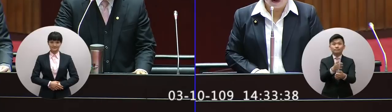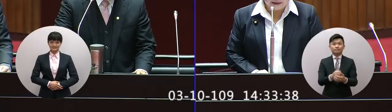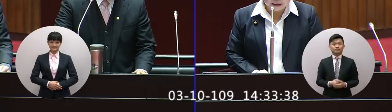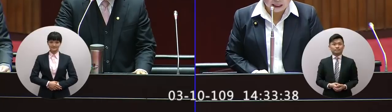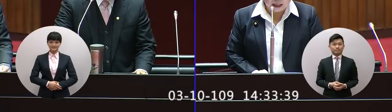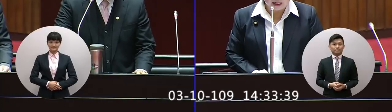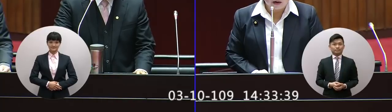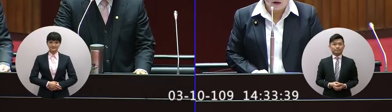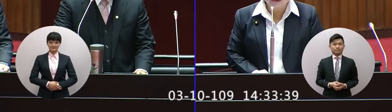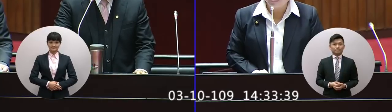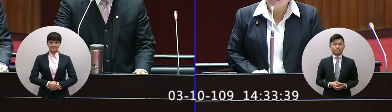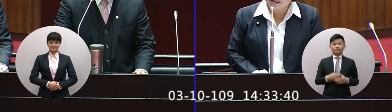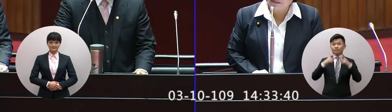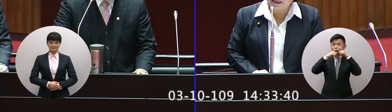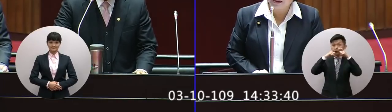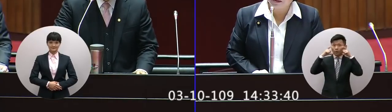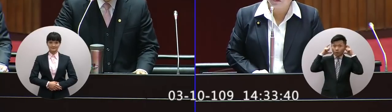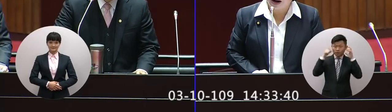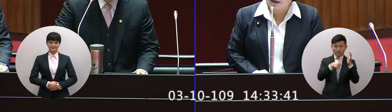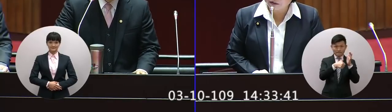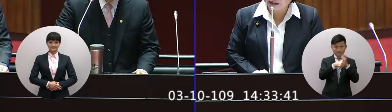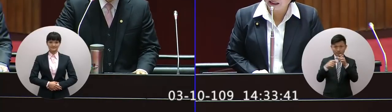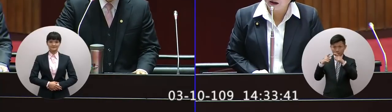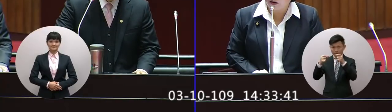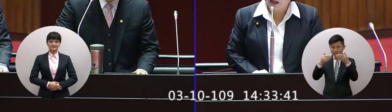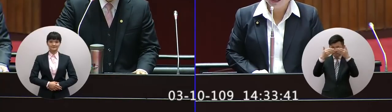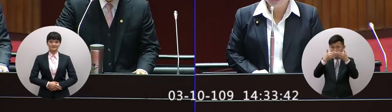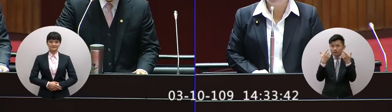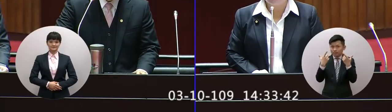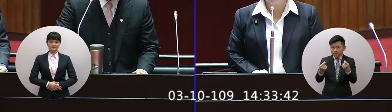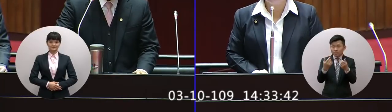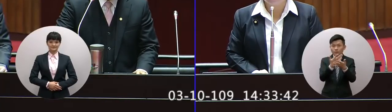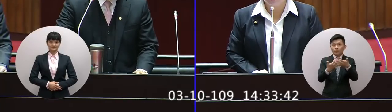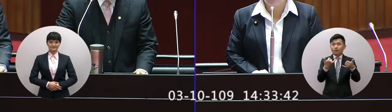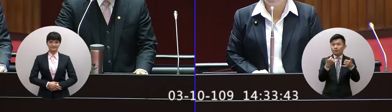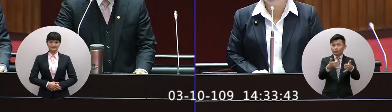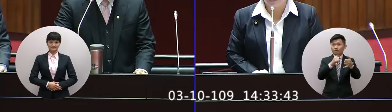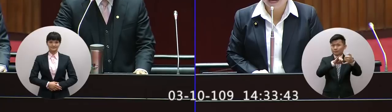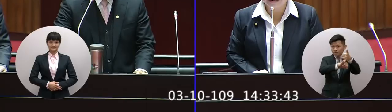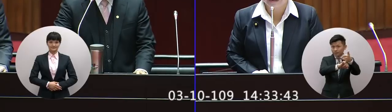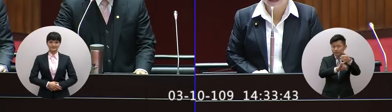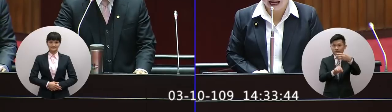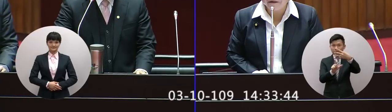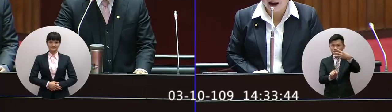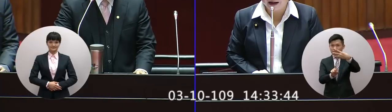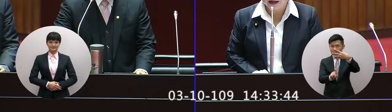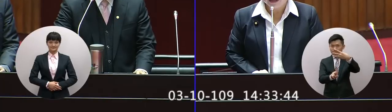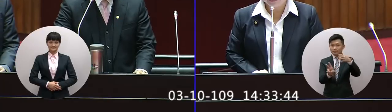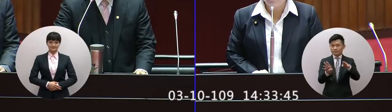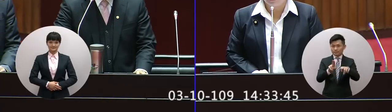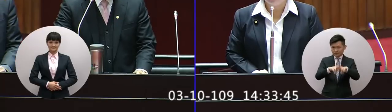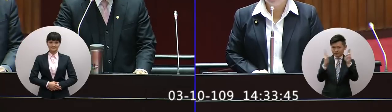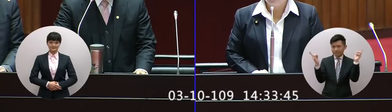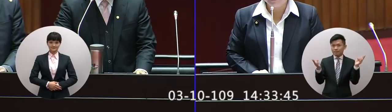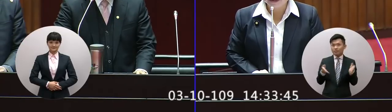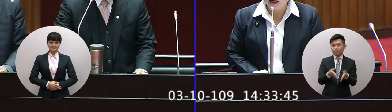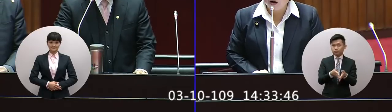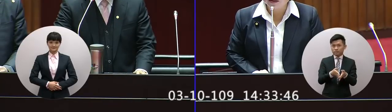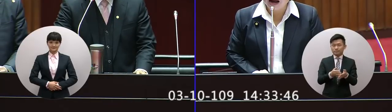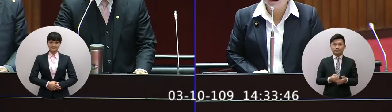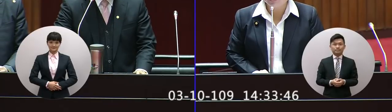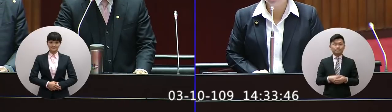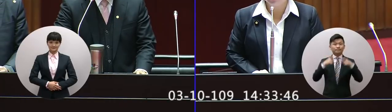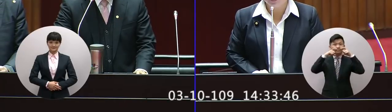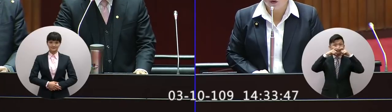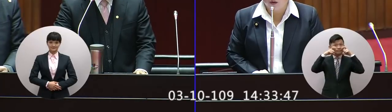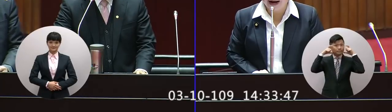不是我们的口罩实名制网路订购要在12号开始开放？那么我们的